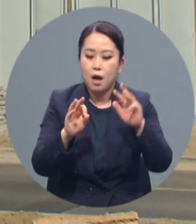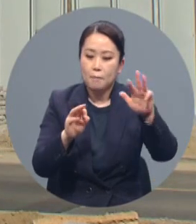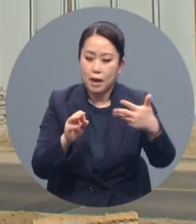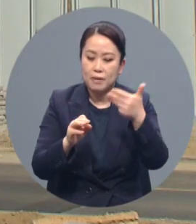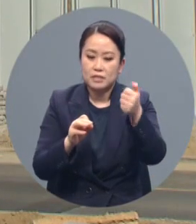됩니다